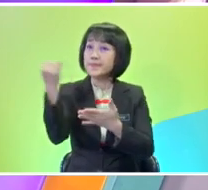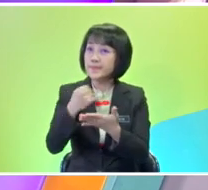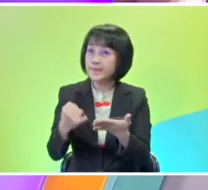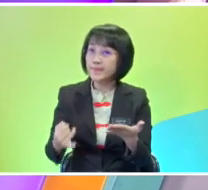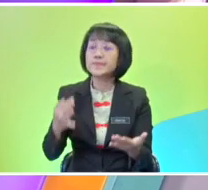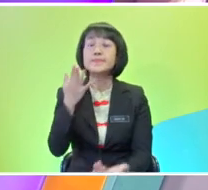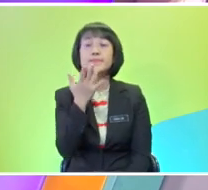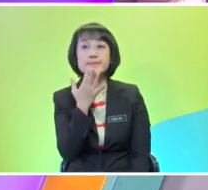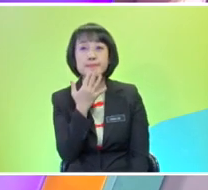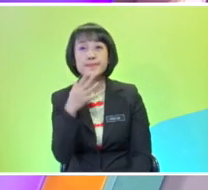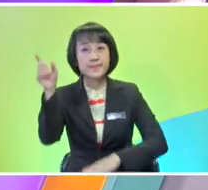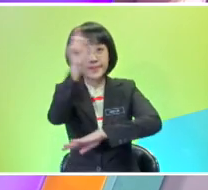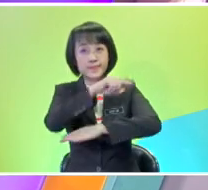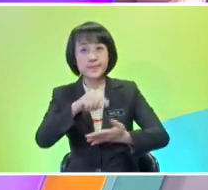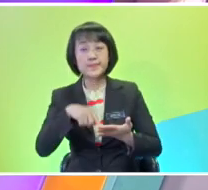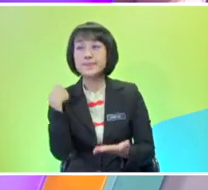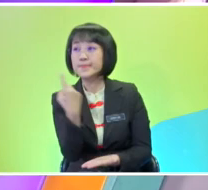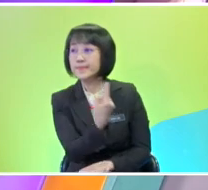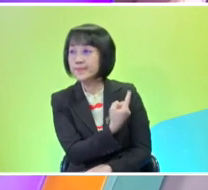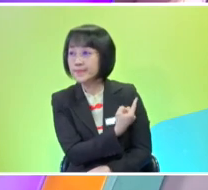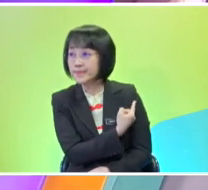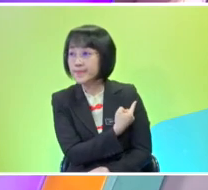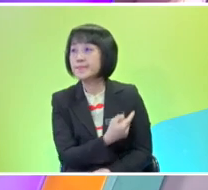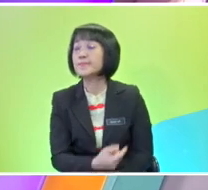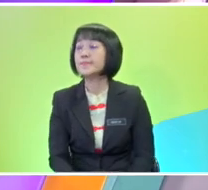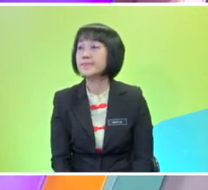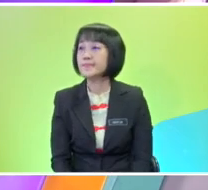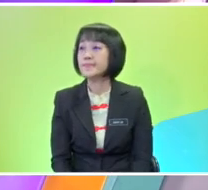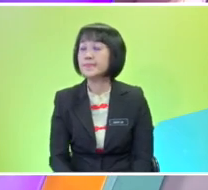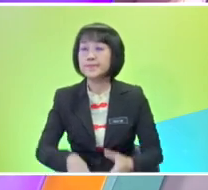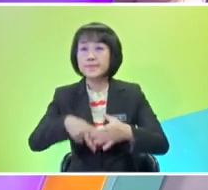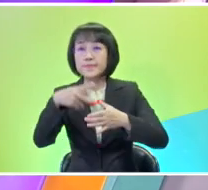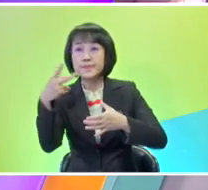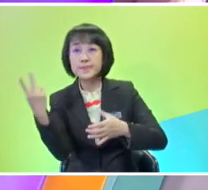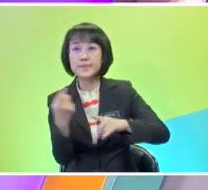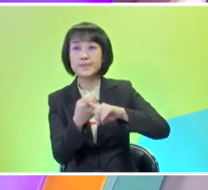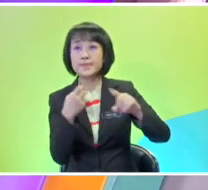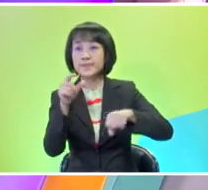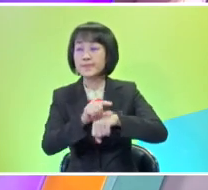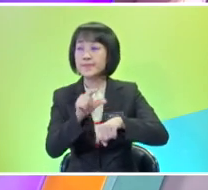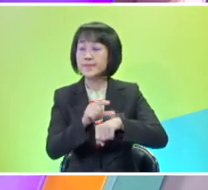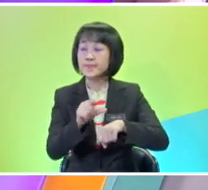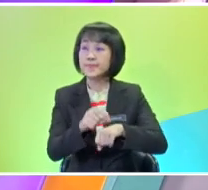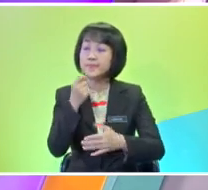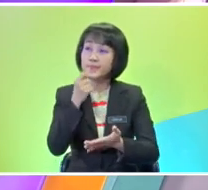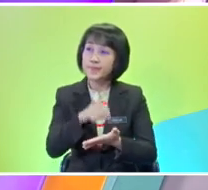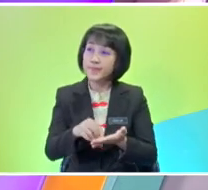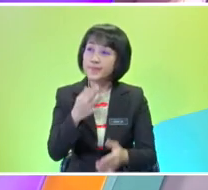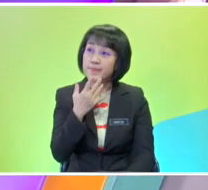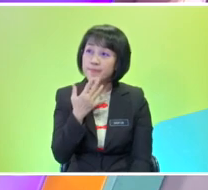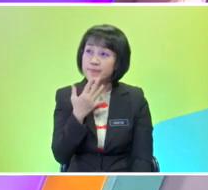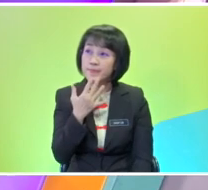Oke tapi hari ini kita nak keluar sedikit daripada menggunakan pensil warna ataupun color warna yang menggunakan air